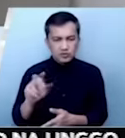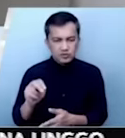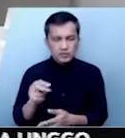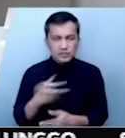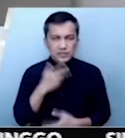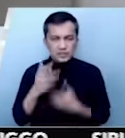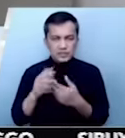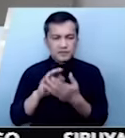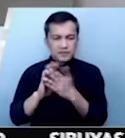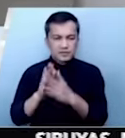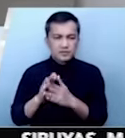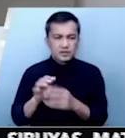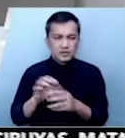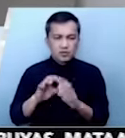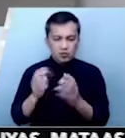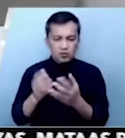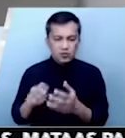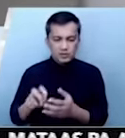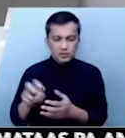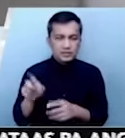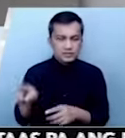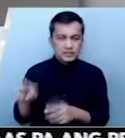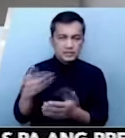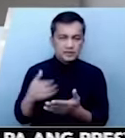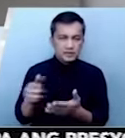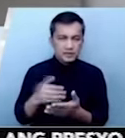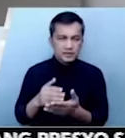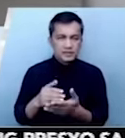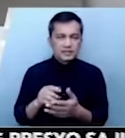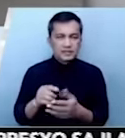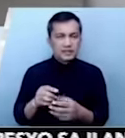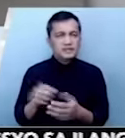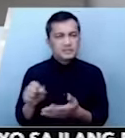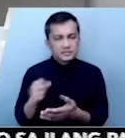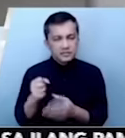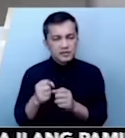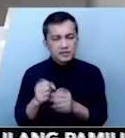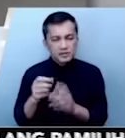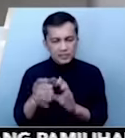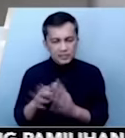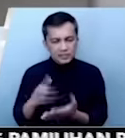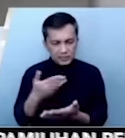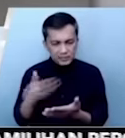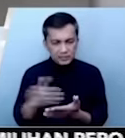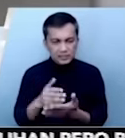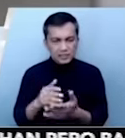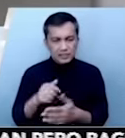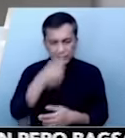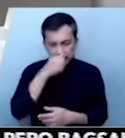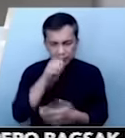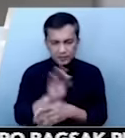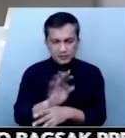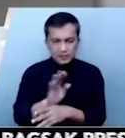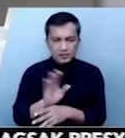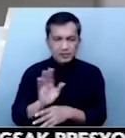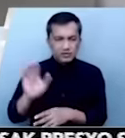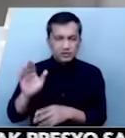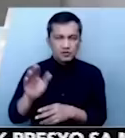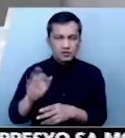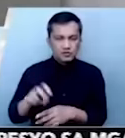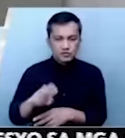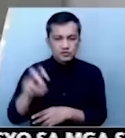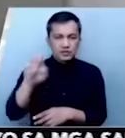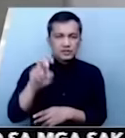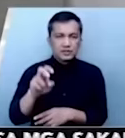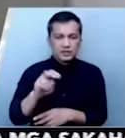World Tour. Sila ang kumanta ng mga soundtrack ng ilang sikat na animated films tulad ng Your Name at Weathering